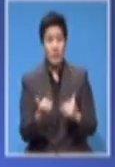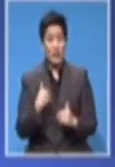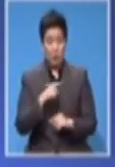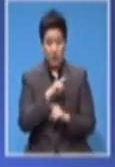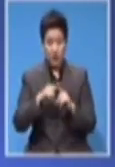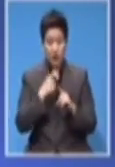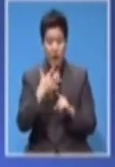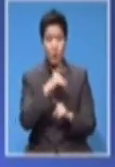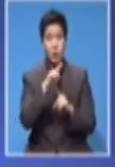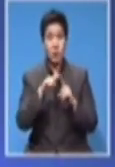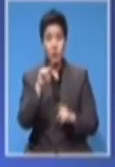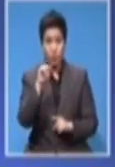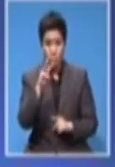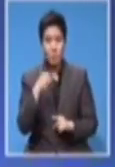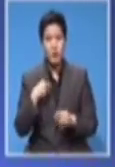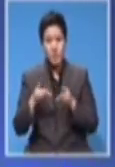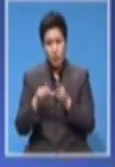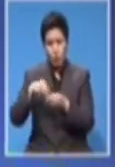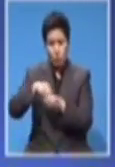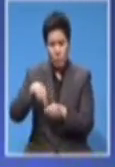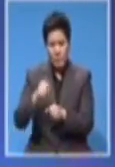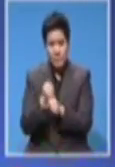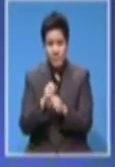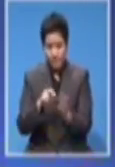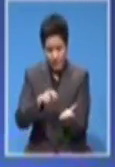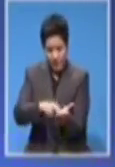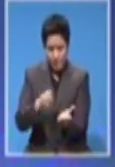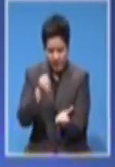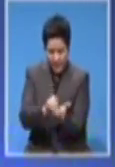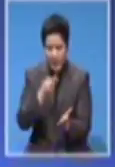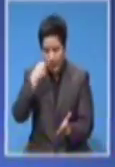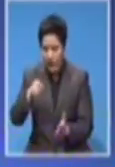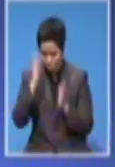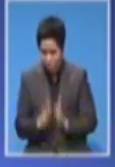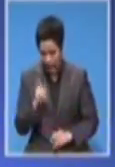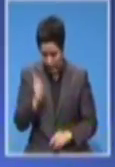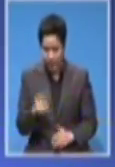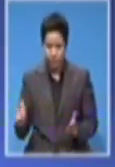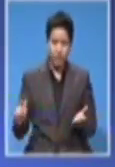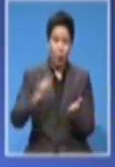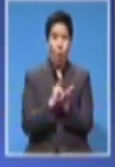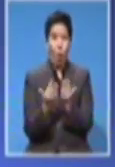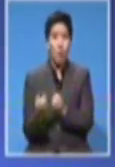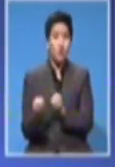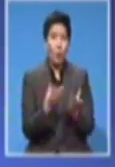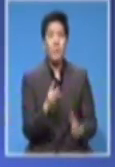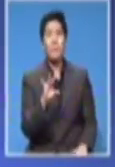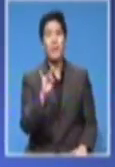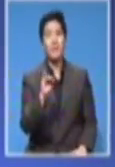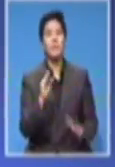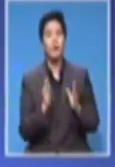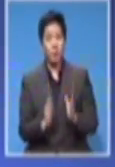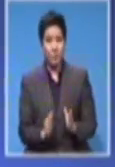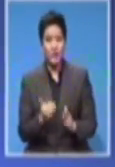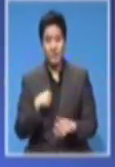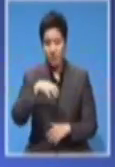มีลูกเรือจากเกาะอัมบนที่ได้ดำเนินการออกหนังสือรับรองสัญชาติและอยู่ระหว่างการรอส่งกลับอีก80คนและจ